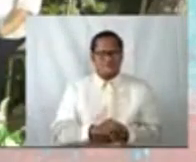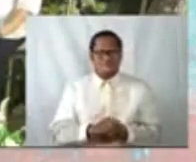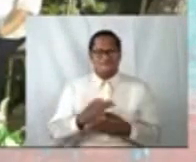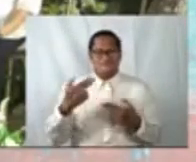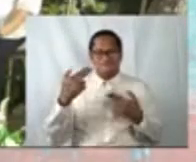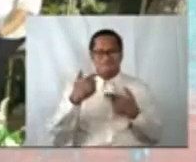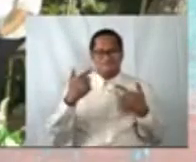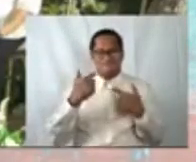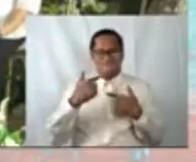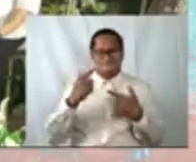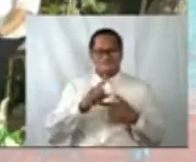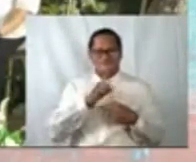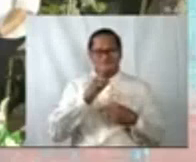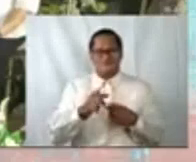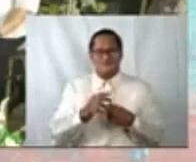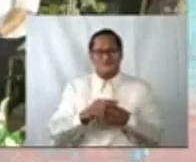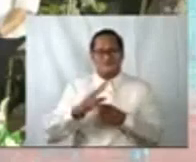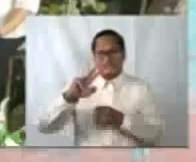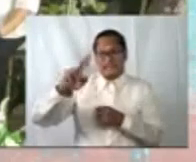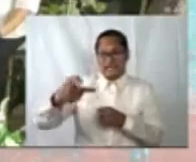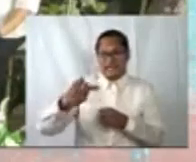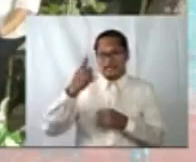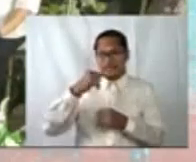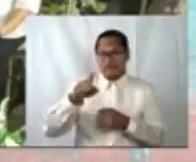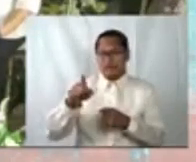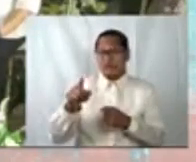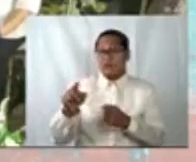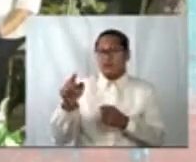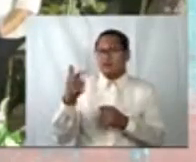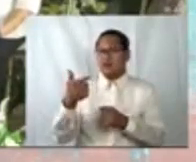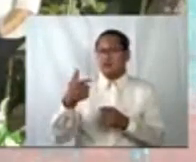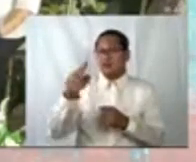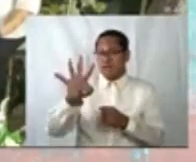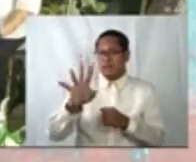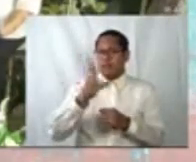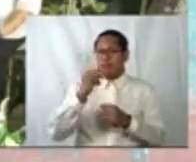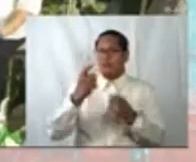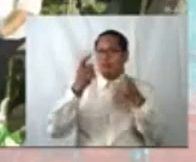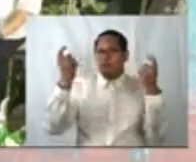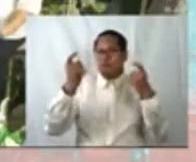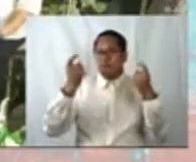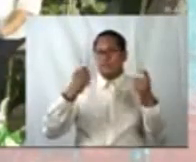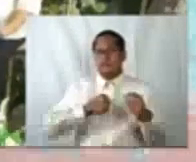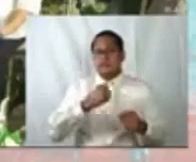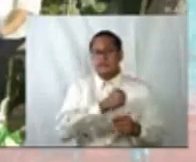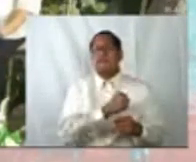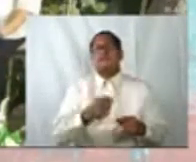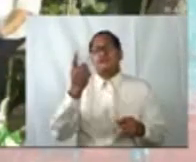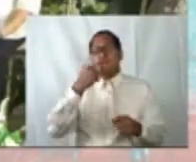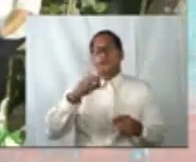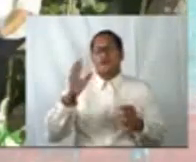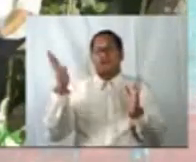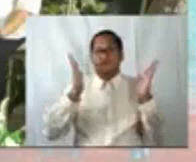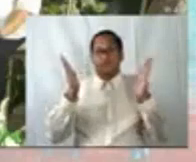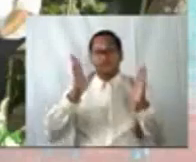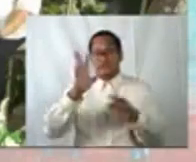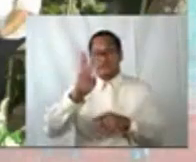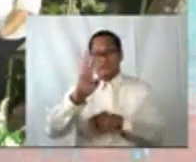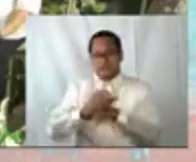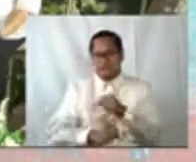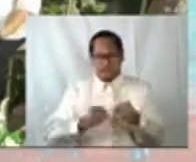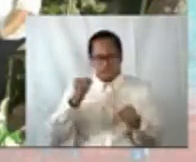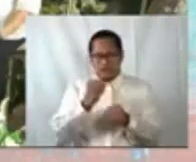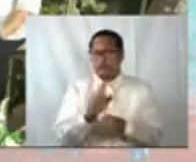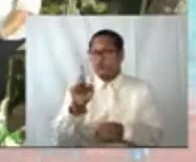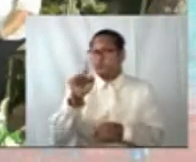Ngayon unang 12, doon sa 24 na nalong senador will serve for 6 years. Ganun po yung nangyari dyan. What are we trying